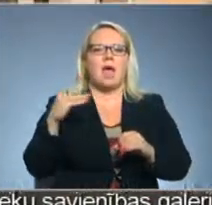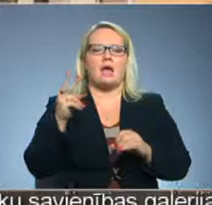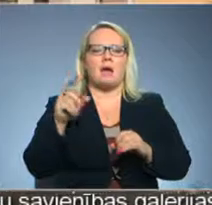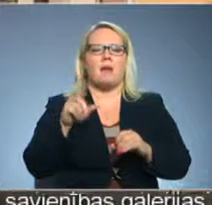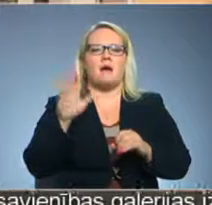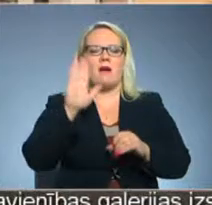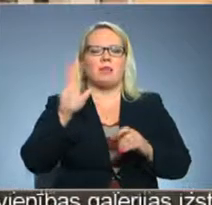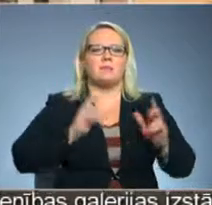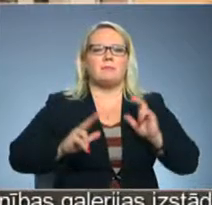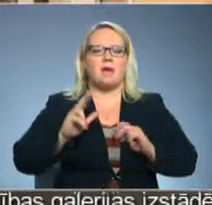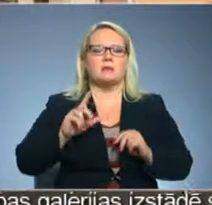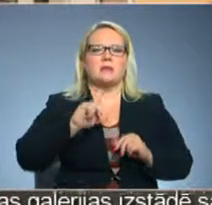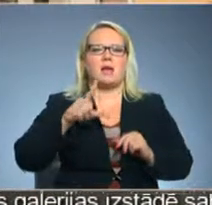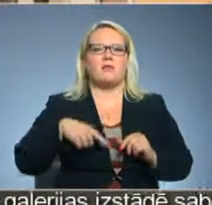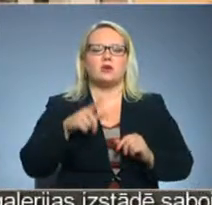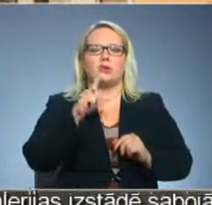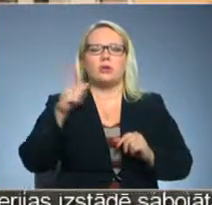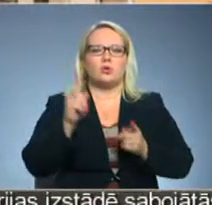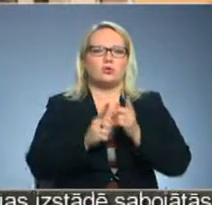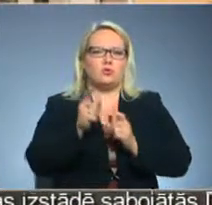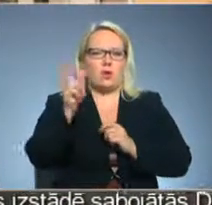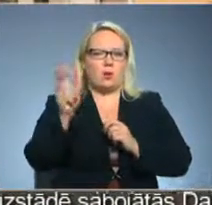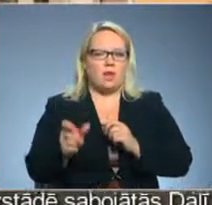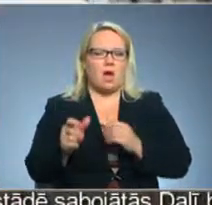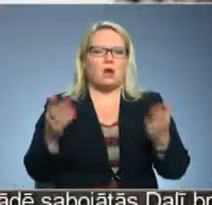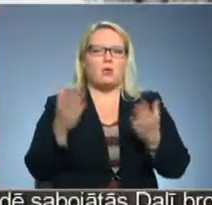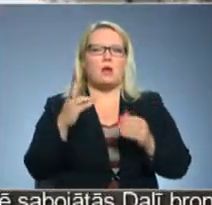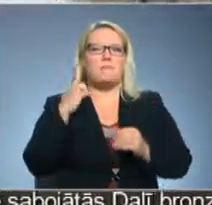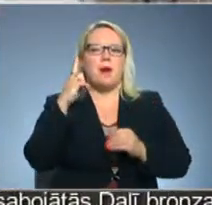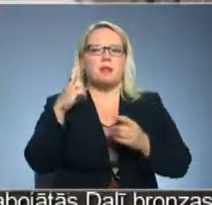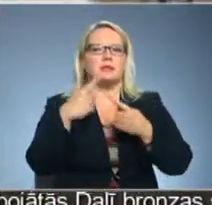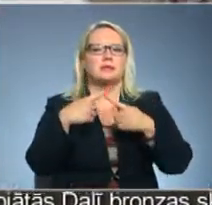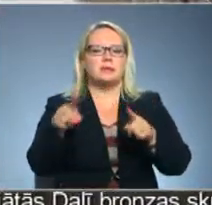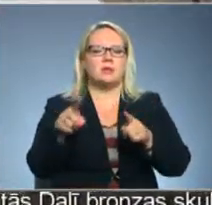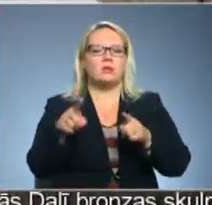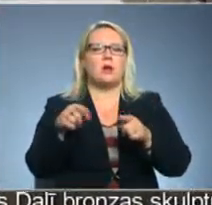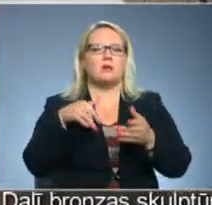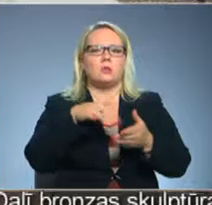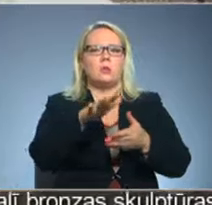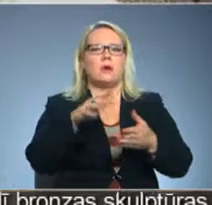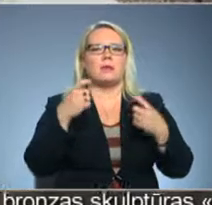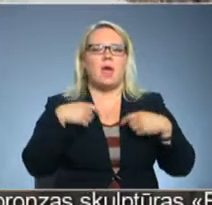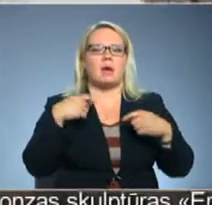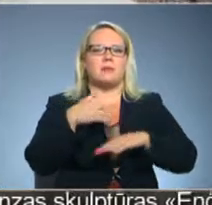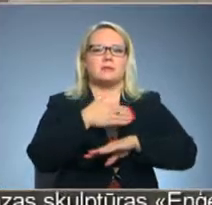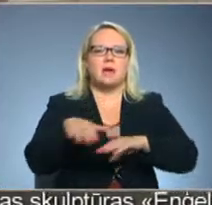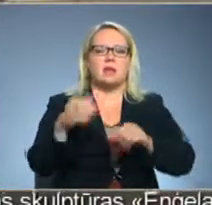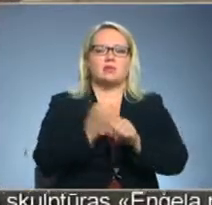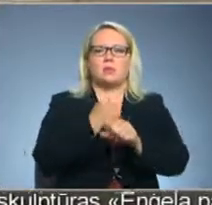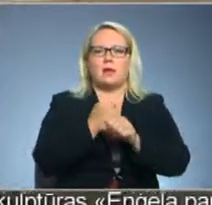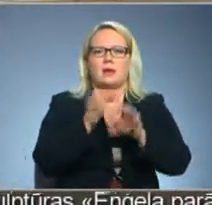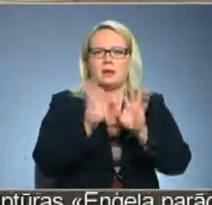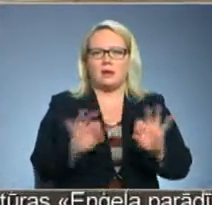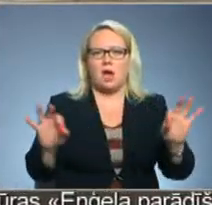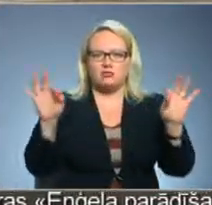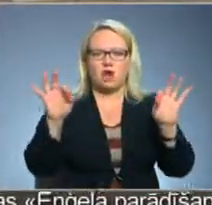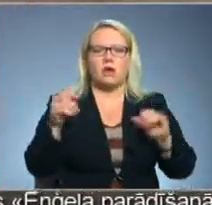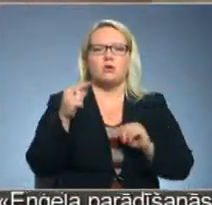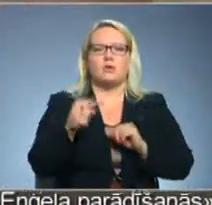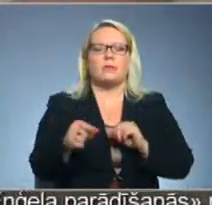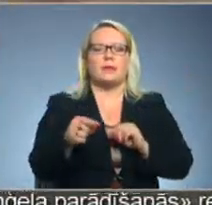es? Ko sāpes grib? Ko pasaule? Ko dziņa? Šīs dzejas rindas rakstīju tāpēc, ka tās ir